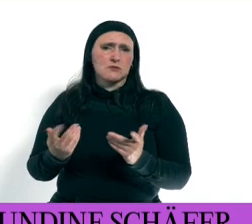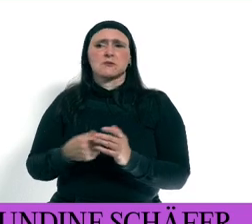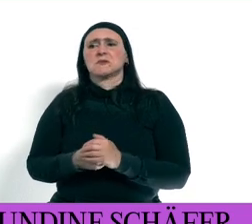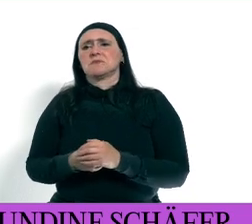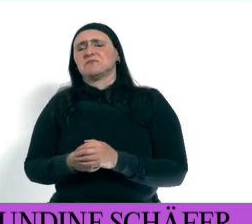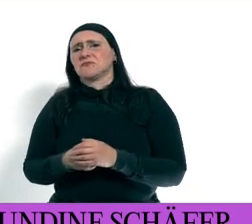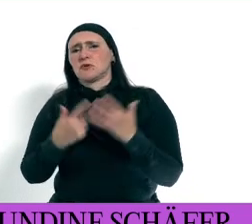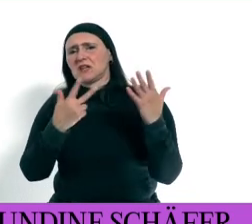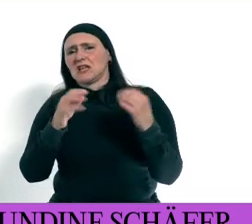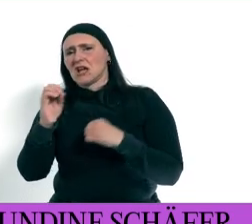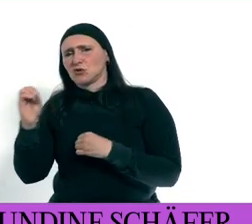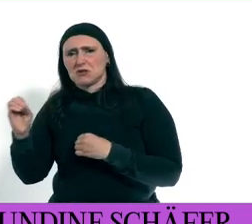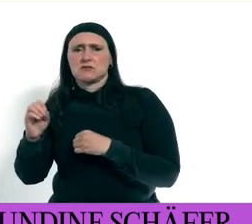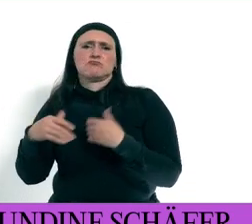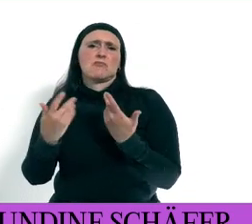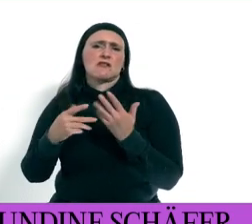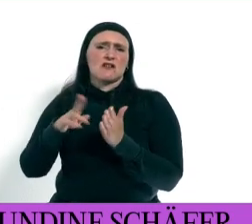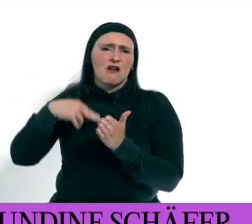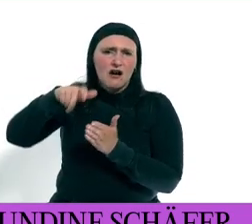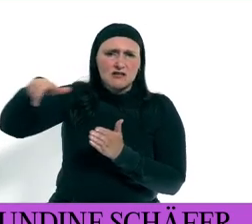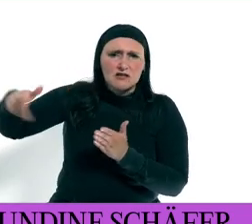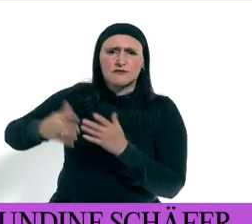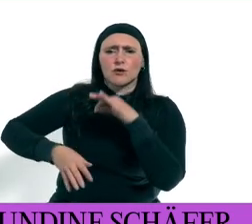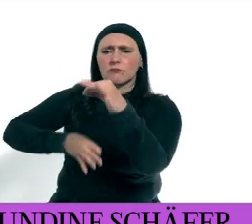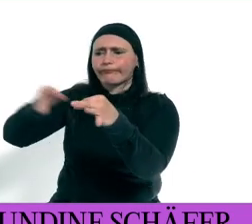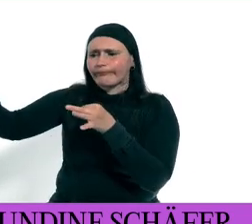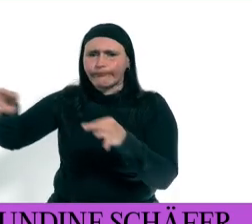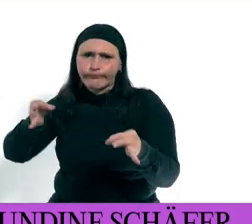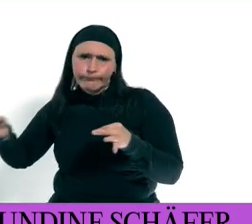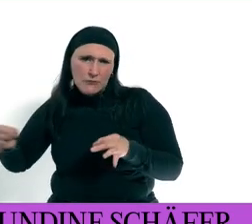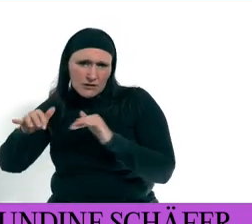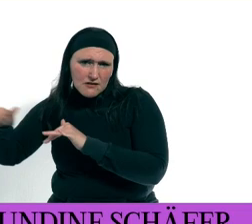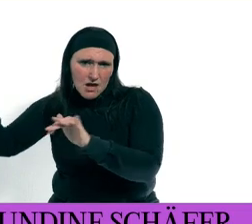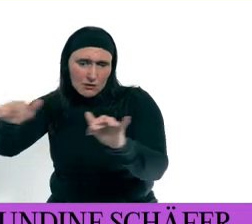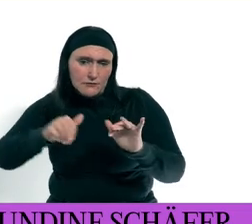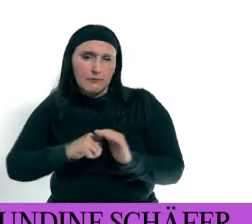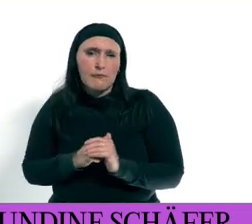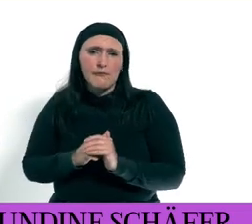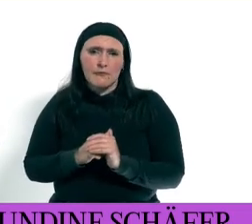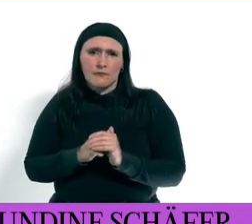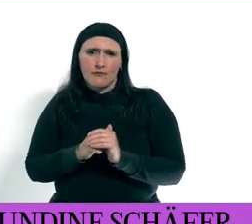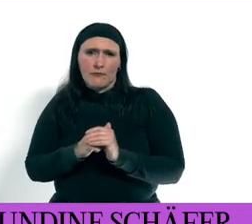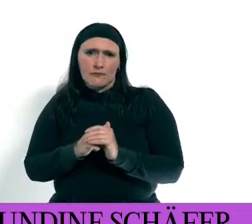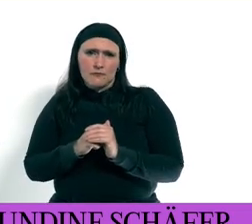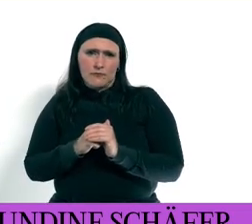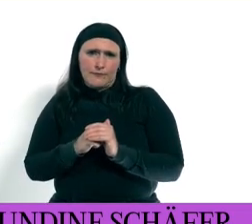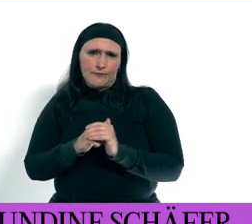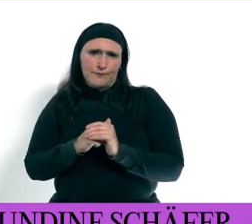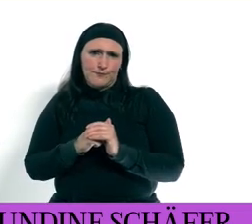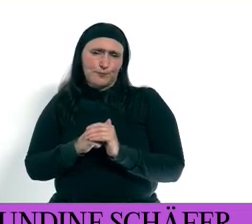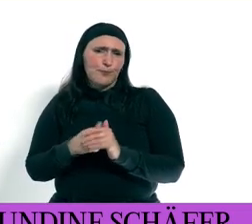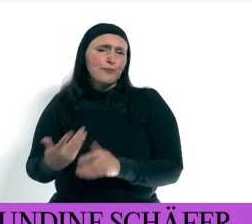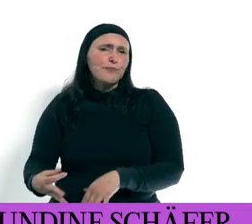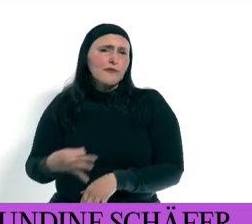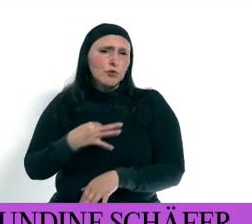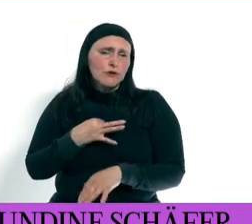Und wir hatten über 800 KünstlerInnen bei uns in der Residenz in den letzten Jahren.